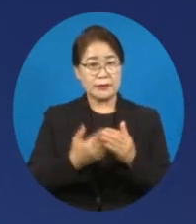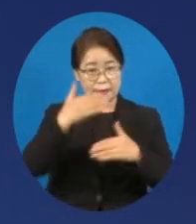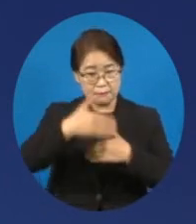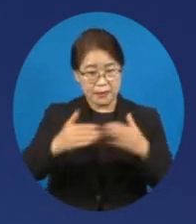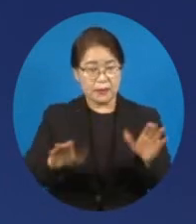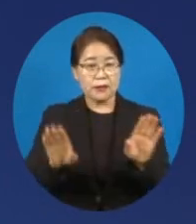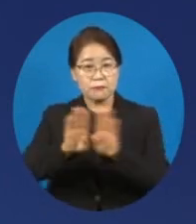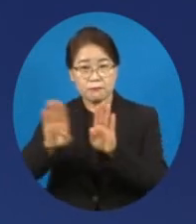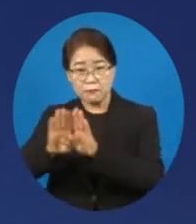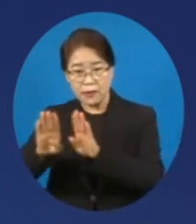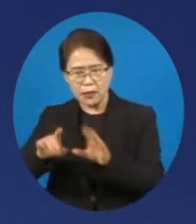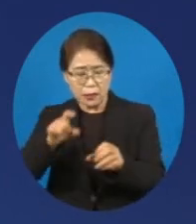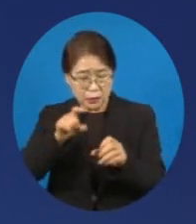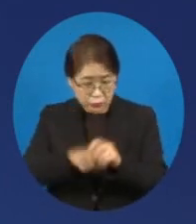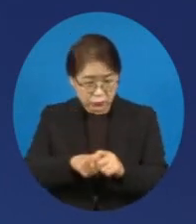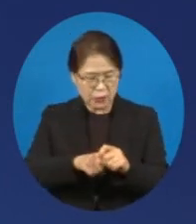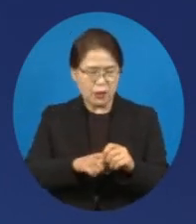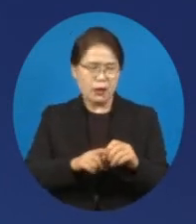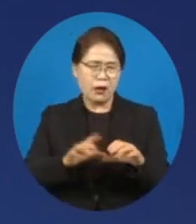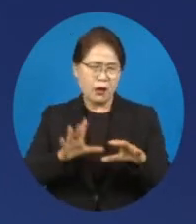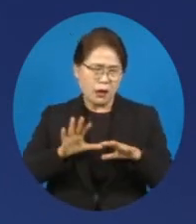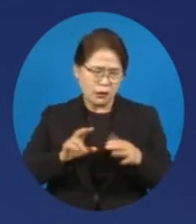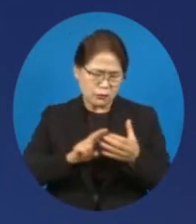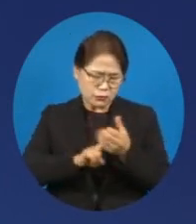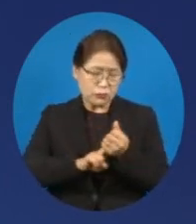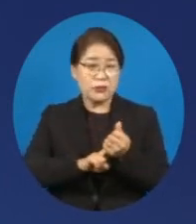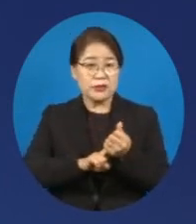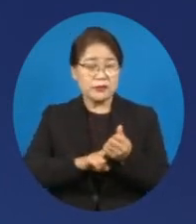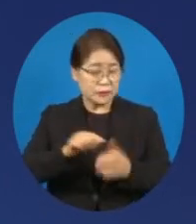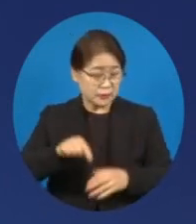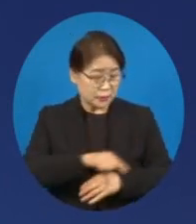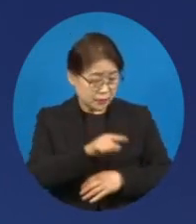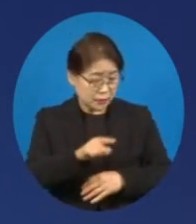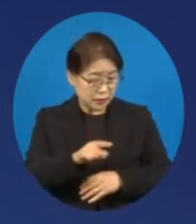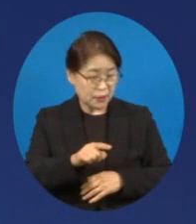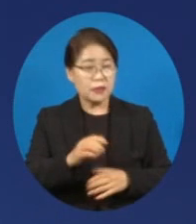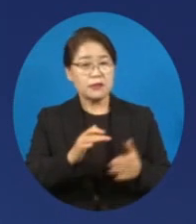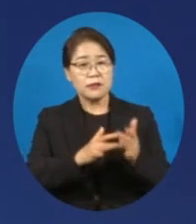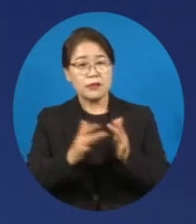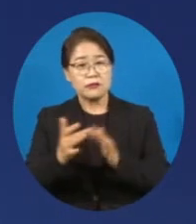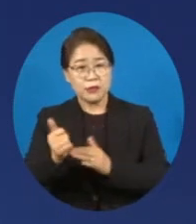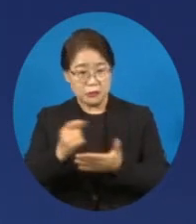잠그고 두려워 떨고 있는 그들에게 예수님이 나타나셨습니다